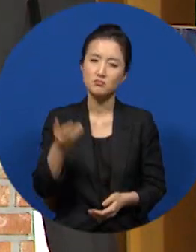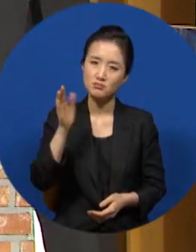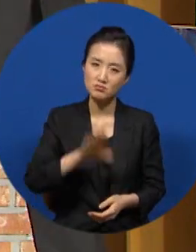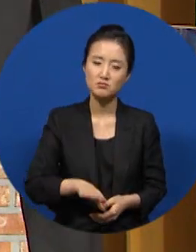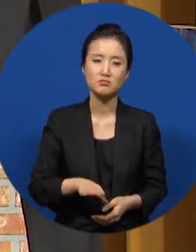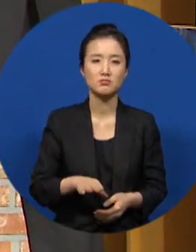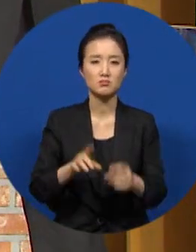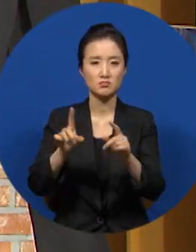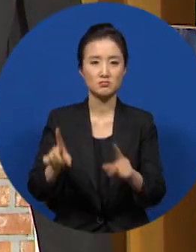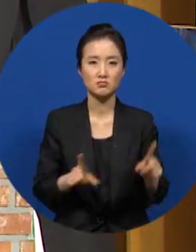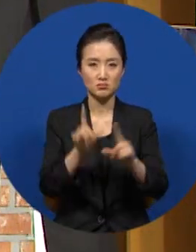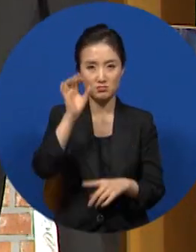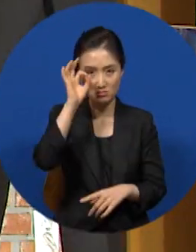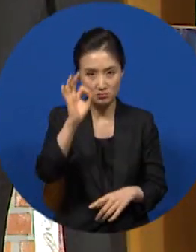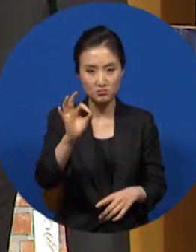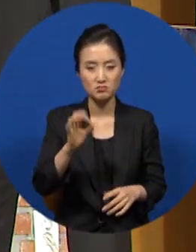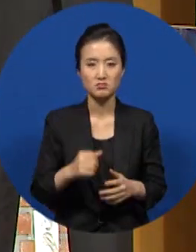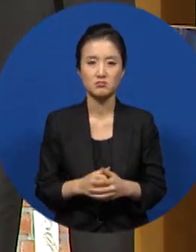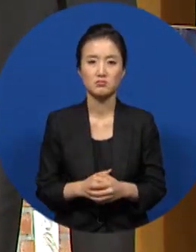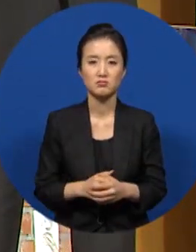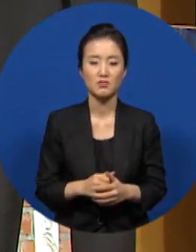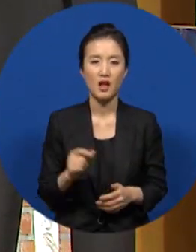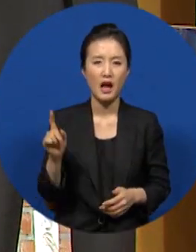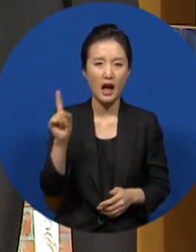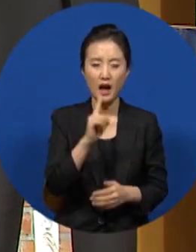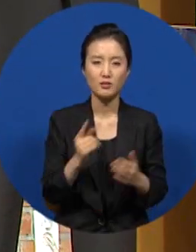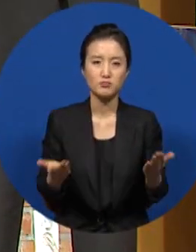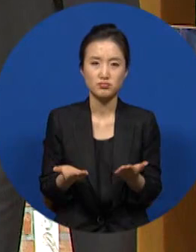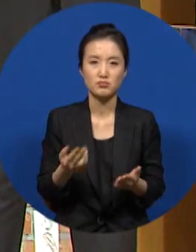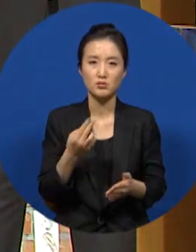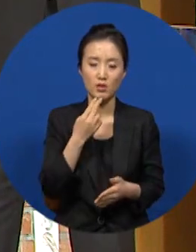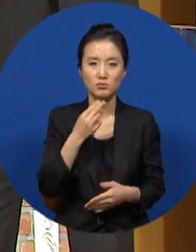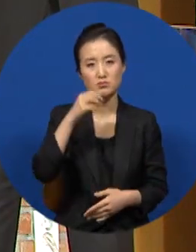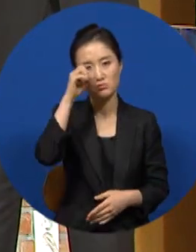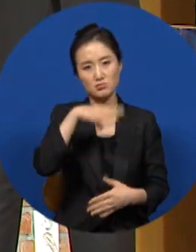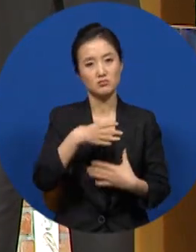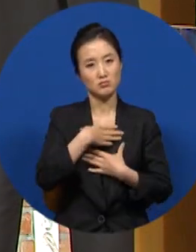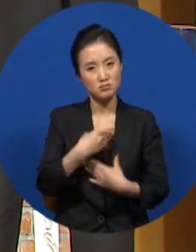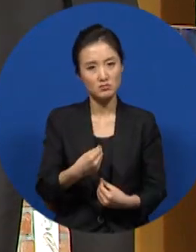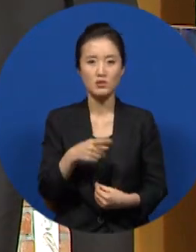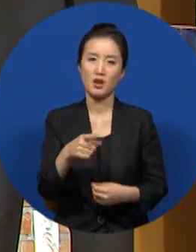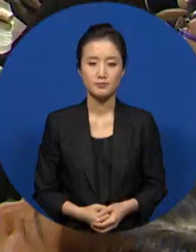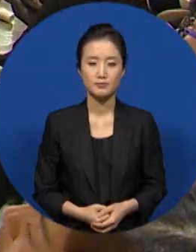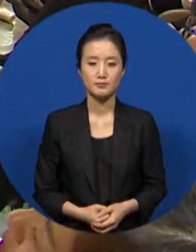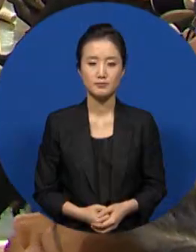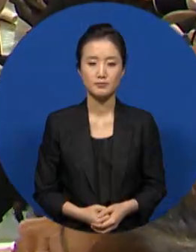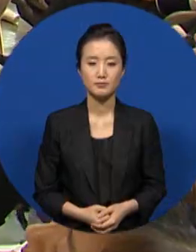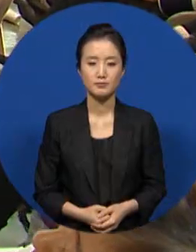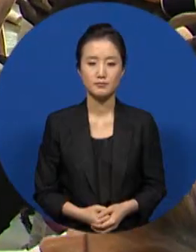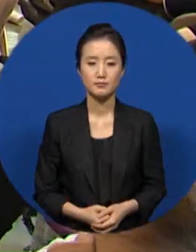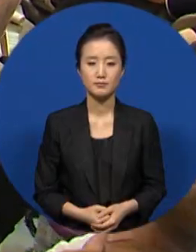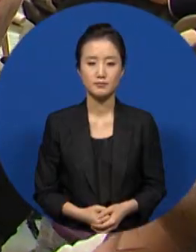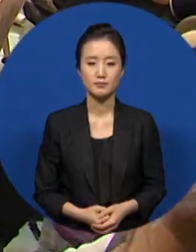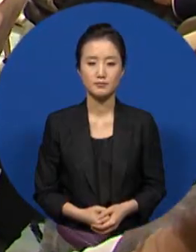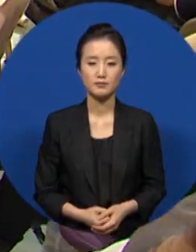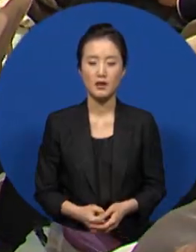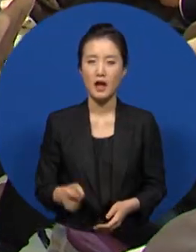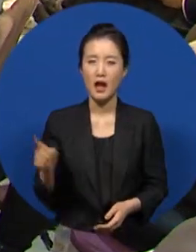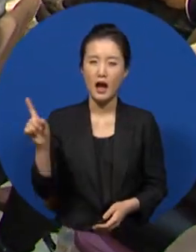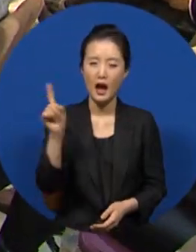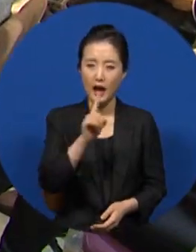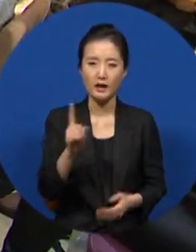보니까 그냥 막연하게 아무 일 없이 무탈하기만 해서 행복한 게 아닌 것 같습니다. 그래서 무탈하고